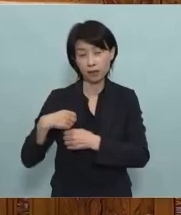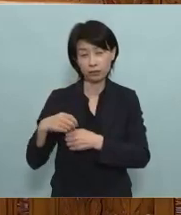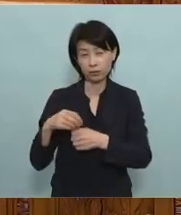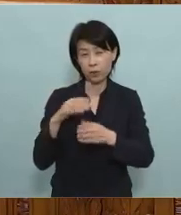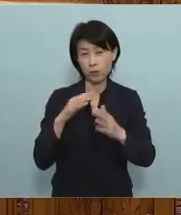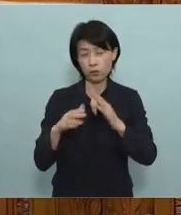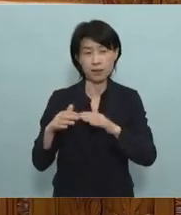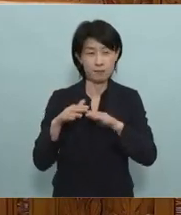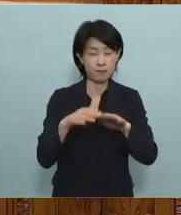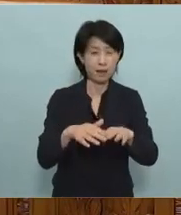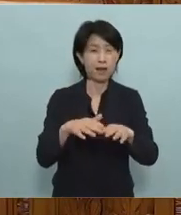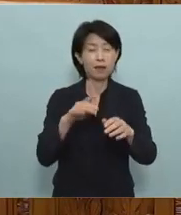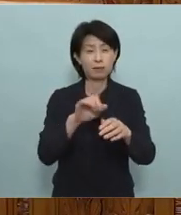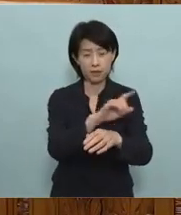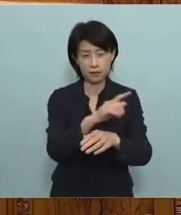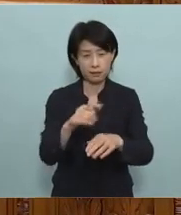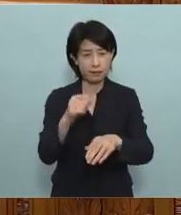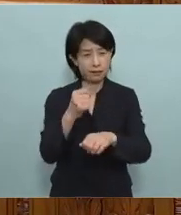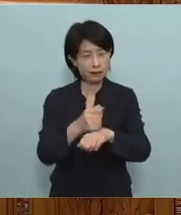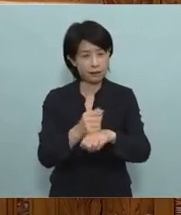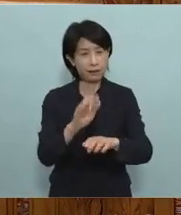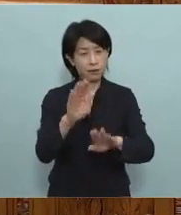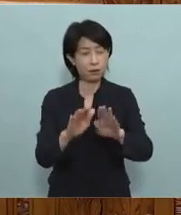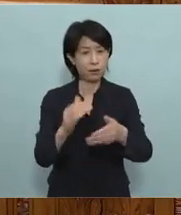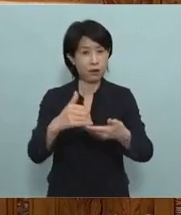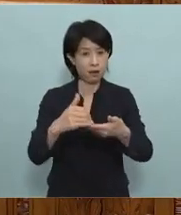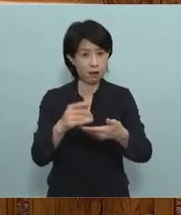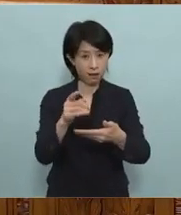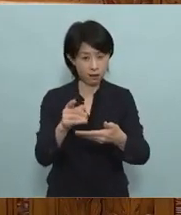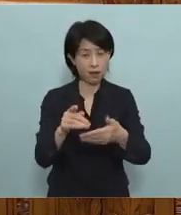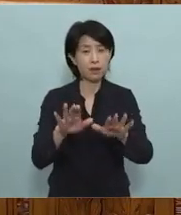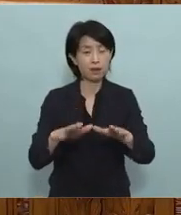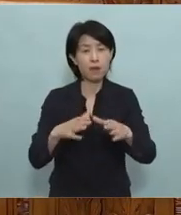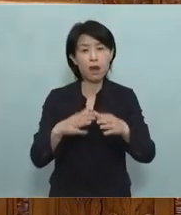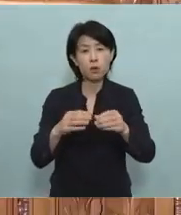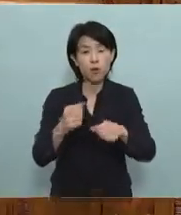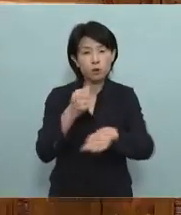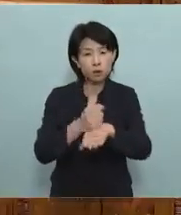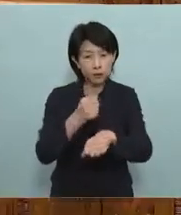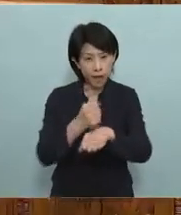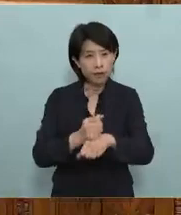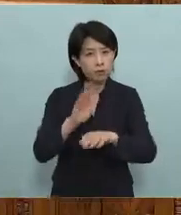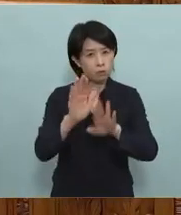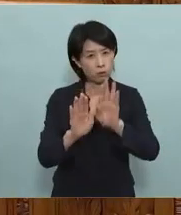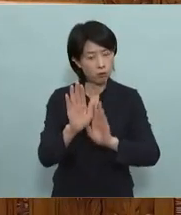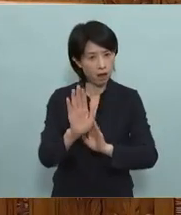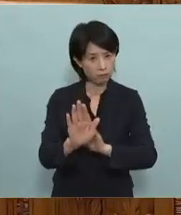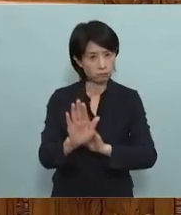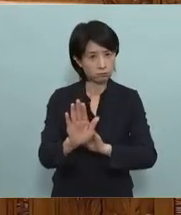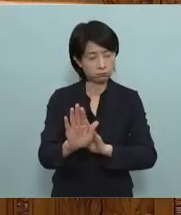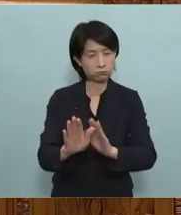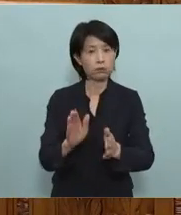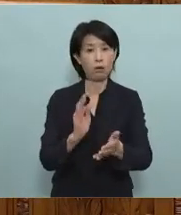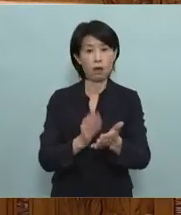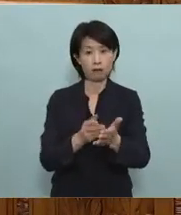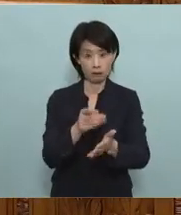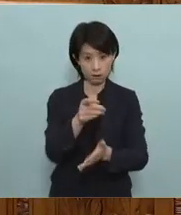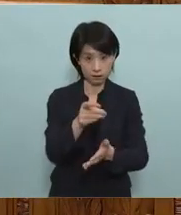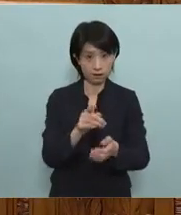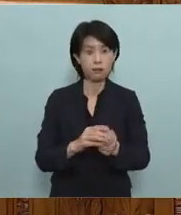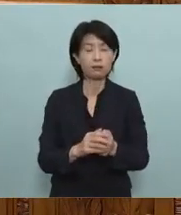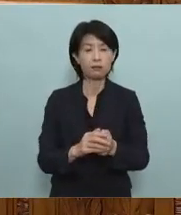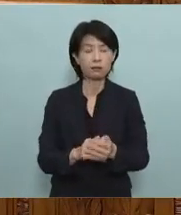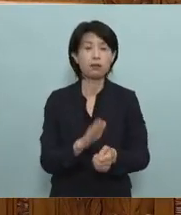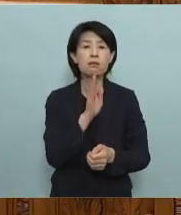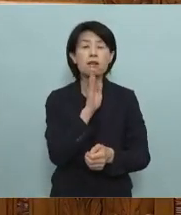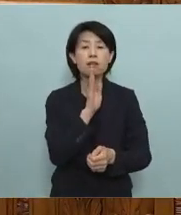厳しい現実を列挙し、今、日本は国難ともいえる状況に直面していますと述べられました。